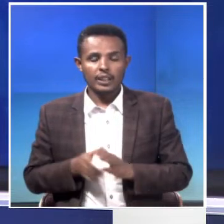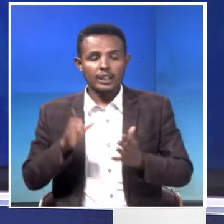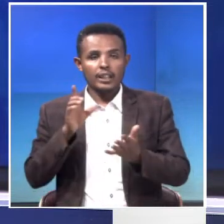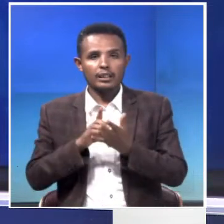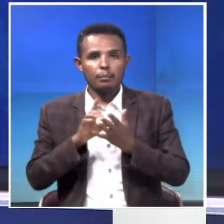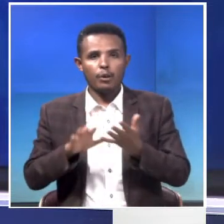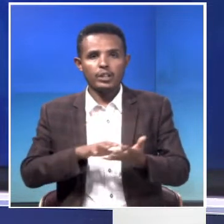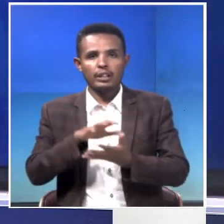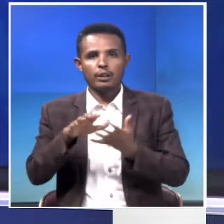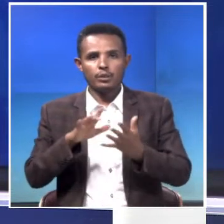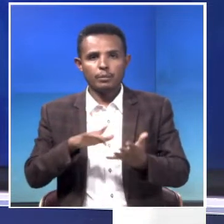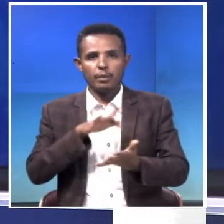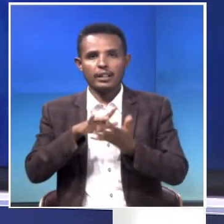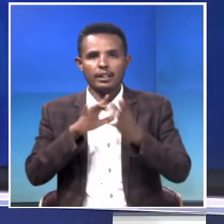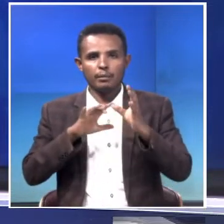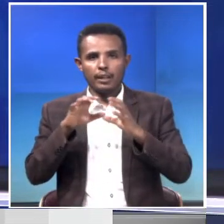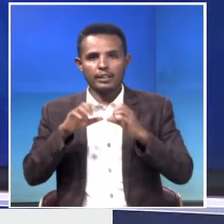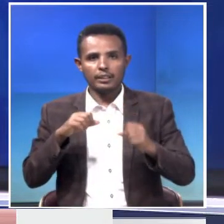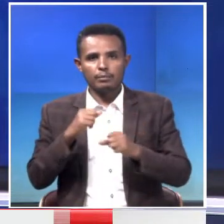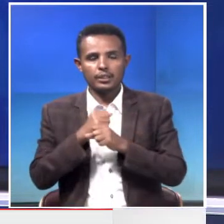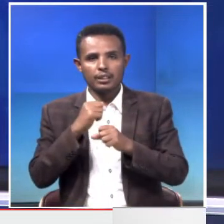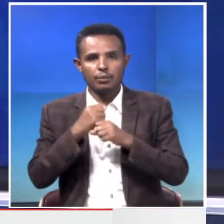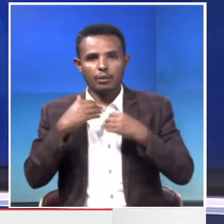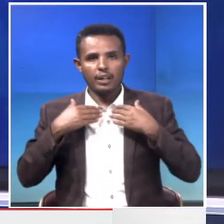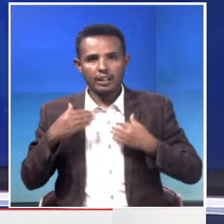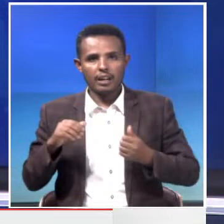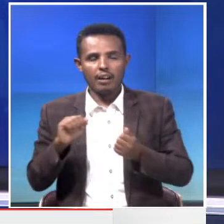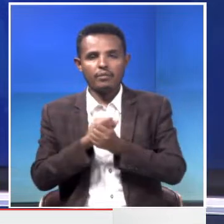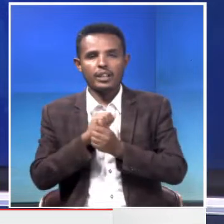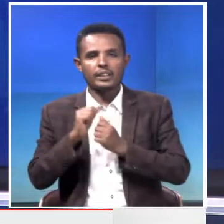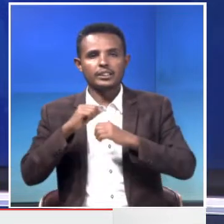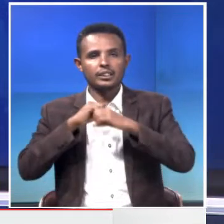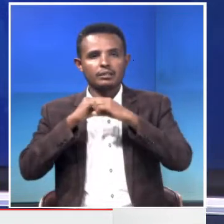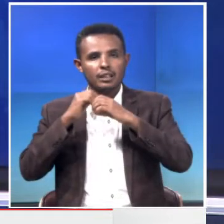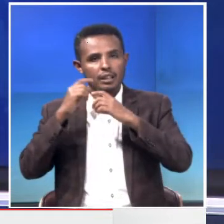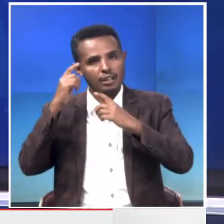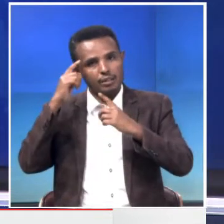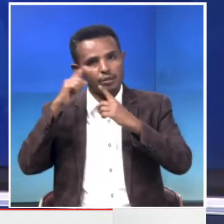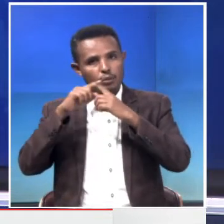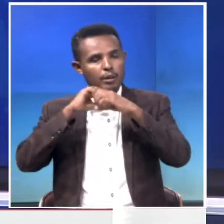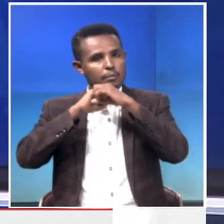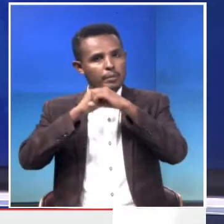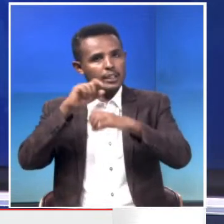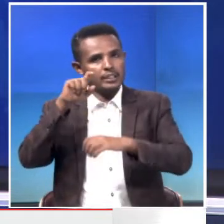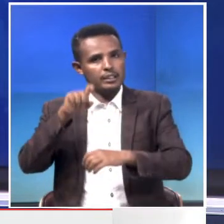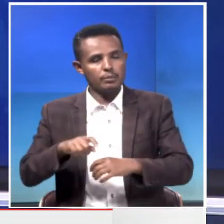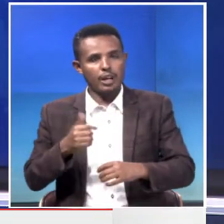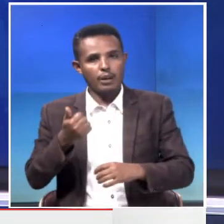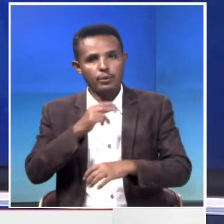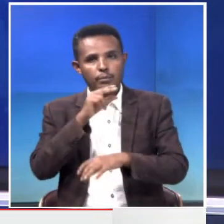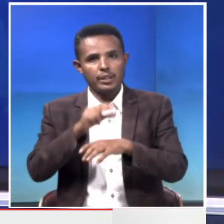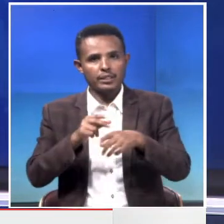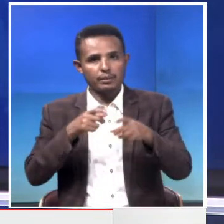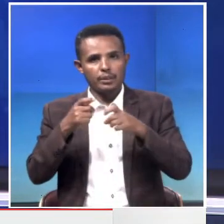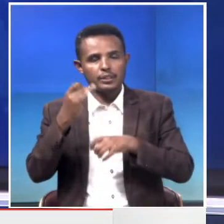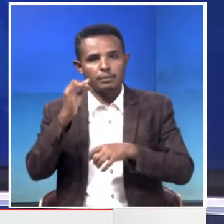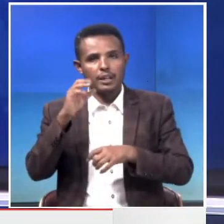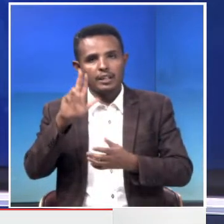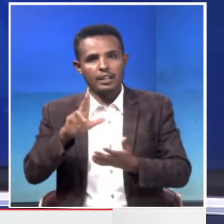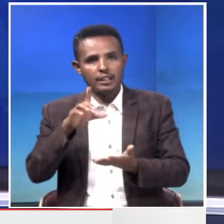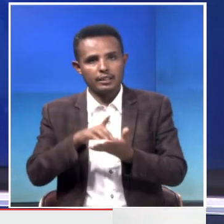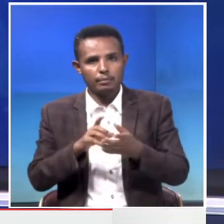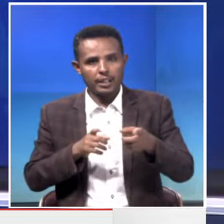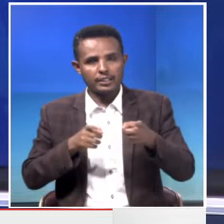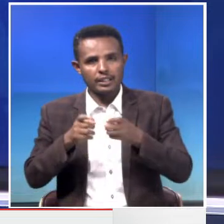ከተማውን የቀውስ ማዕከል ለማድረግ የሚሰሩ አካላት አፍራሽ ተልእኮ መመከት እንደሚገባ ባዊ ብሔረሰብ አስተዳደር የእንጅባራ ከተማ ነዋሪዎች